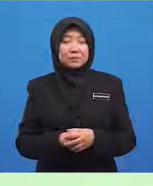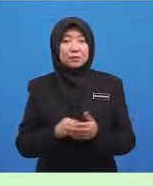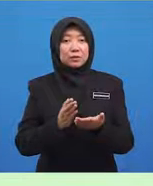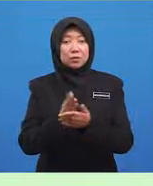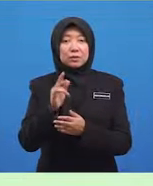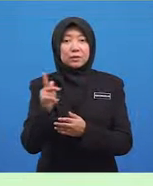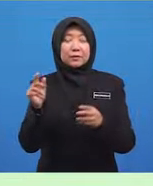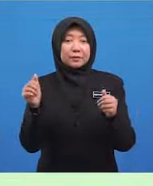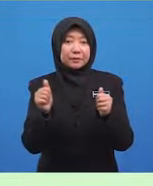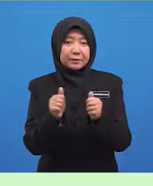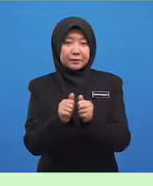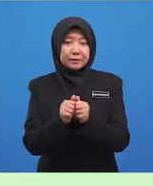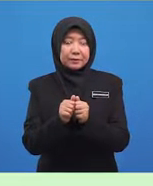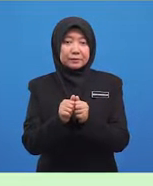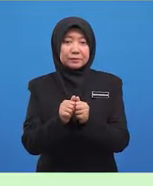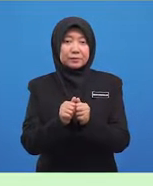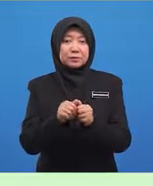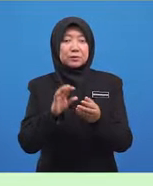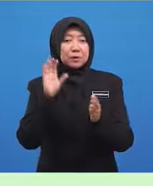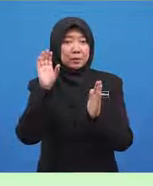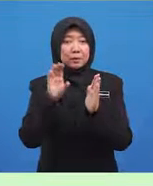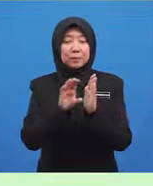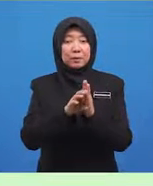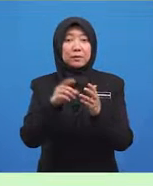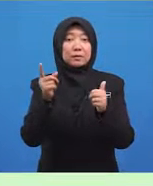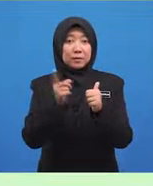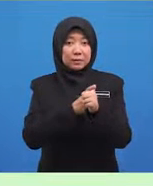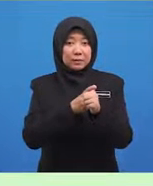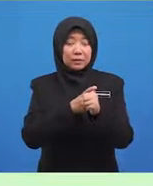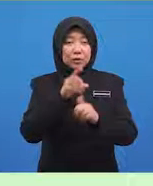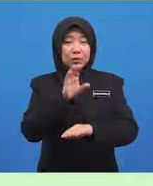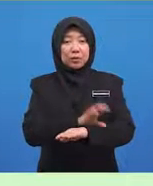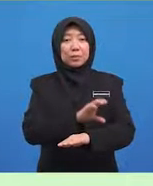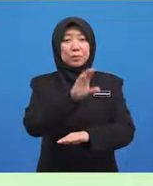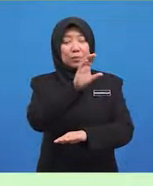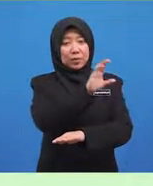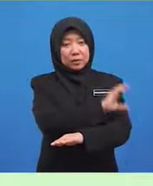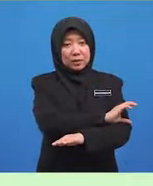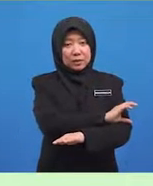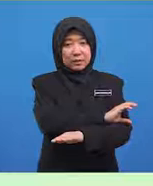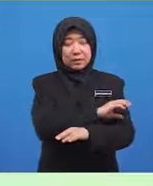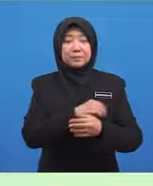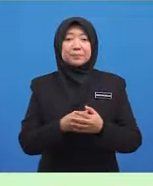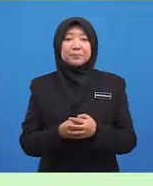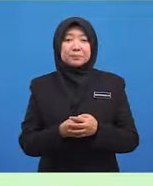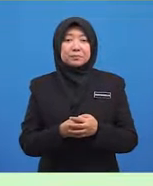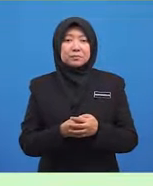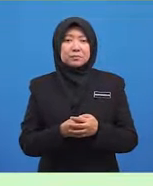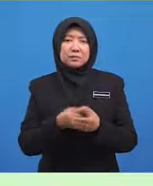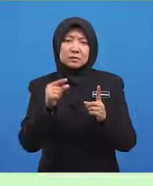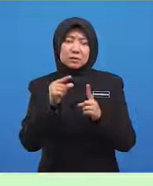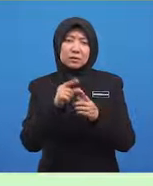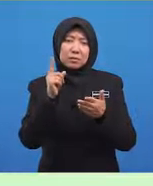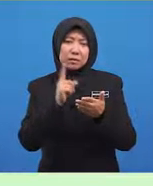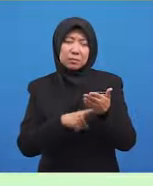dengan slide kedua. Gambar pertama ialah komputer. Dan perkataan apa yang